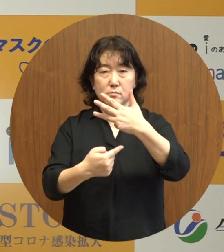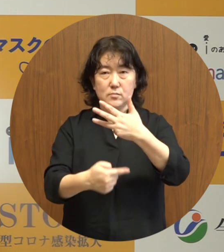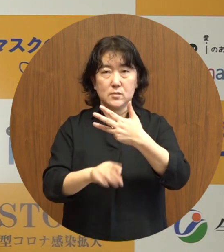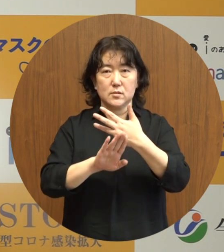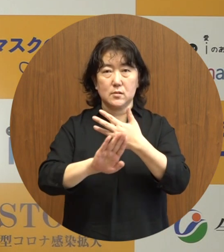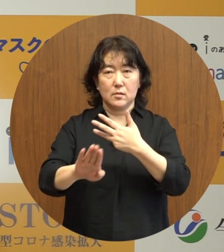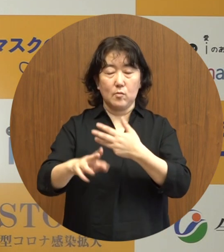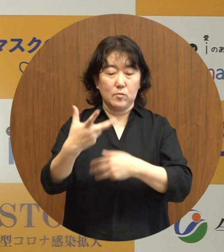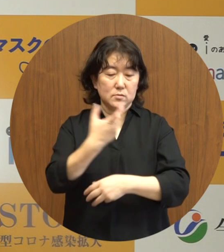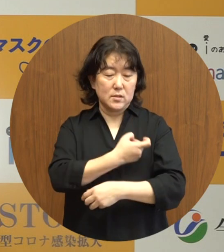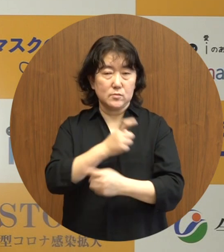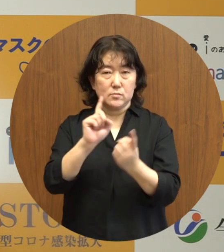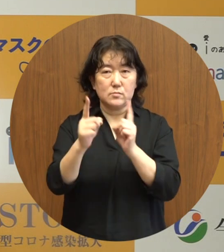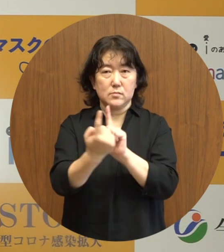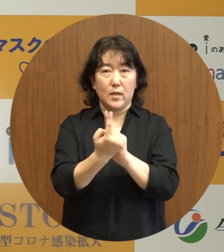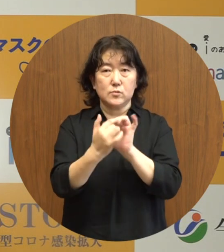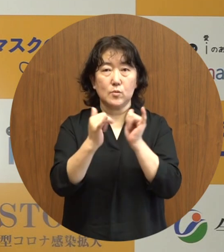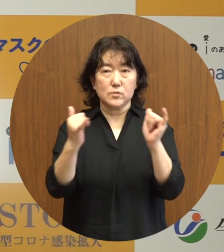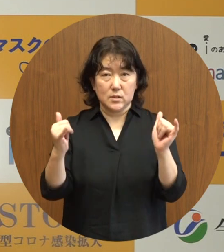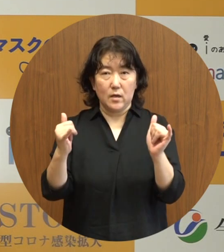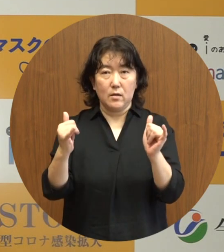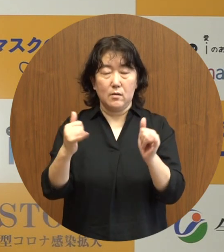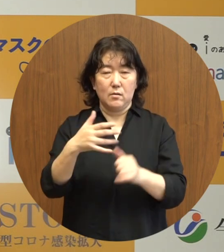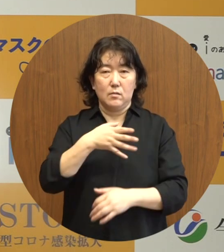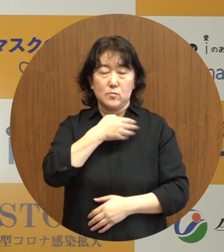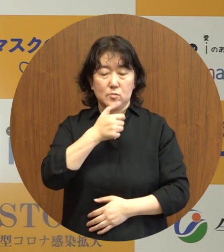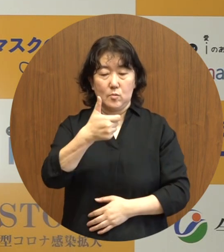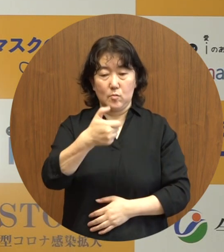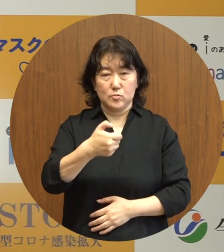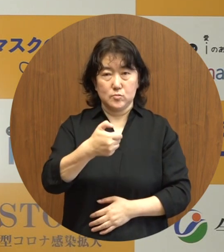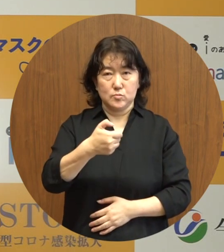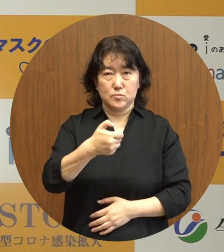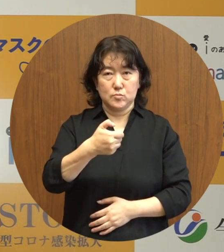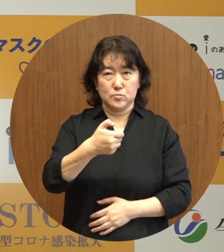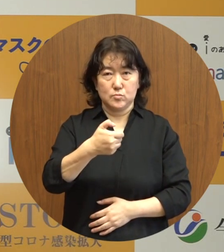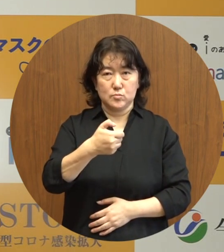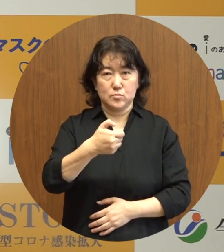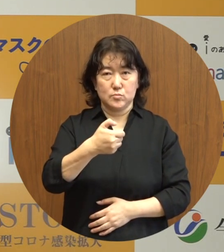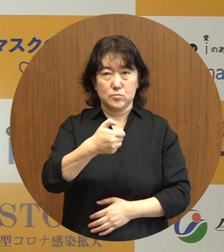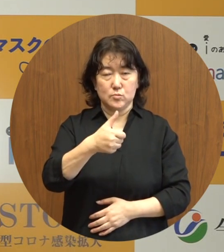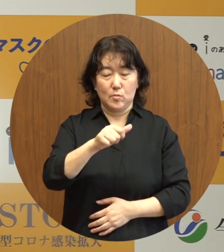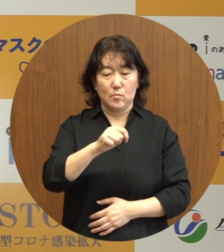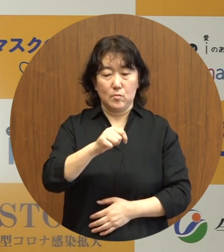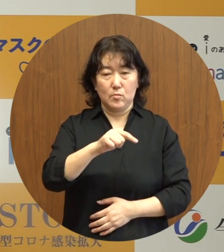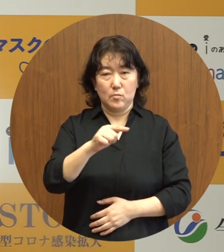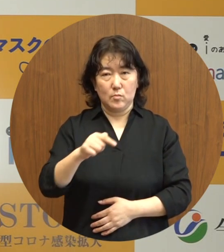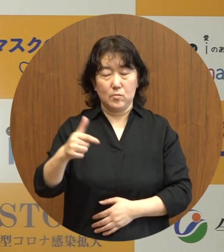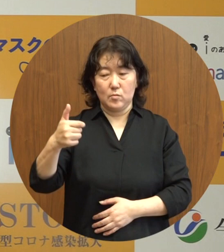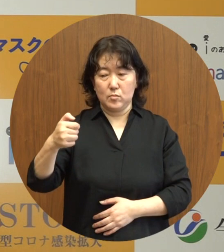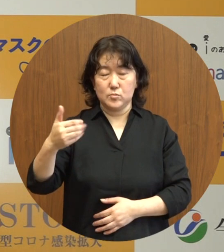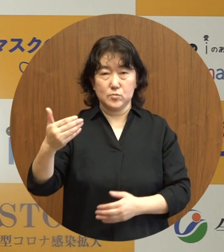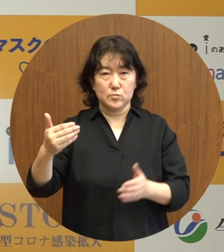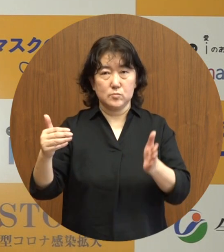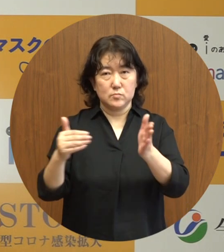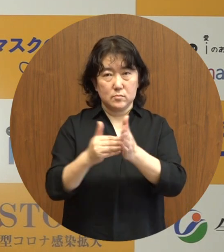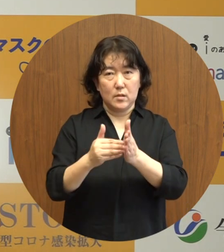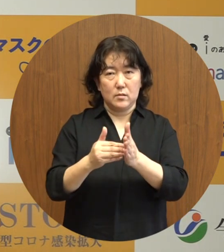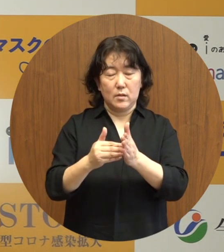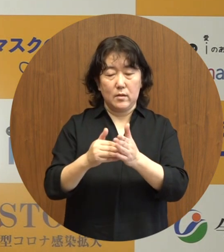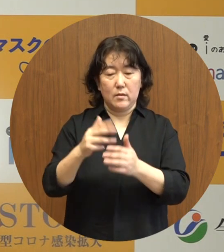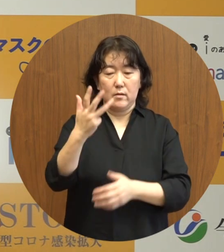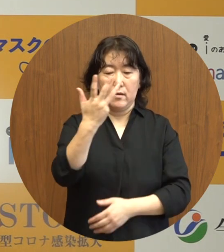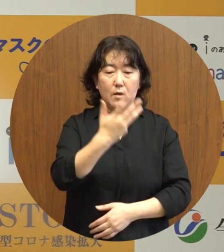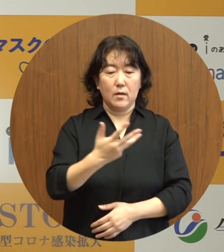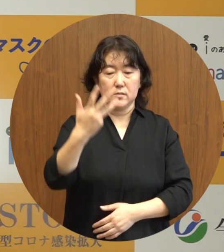の接種対象者に55歳以上59歳以下の方約8100人